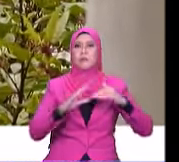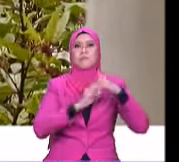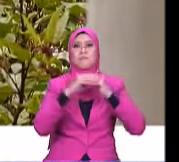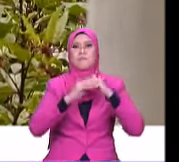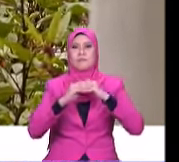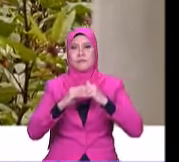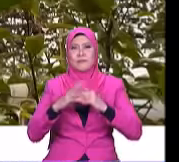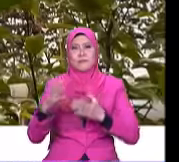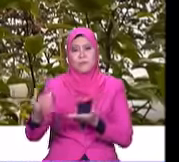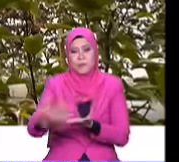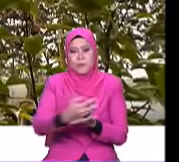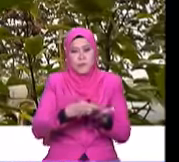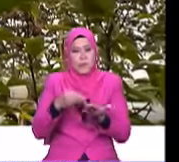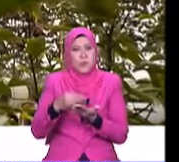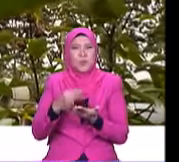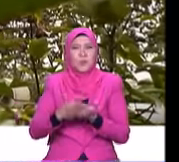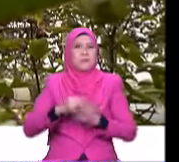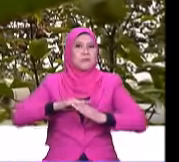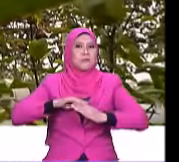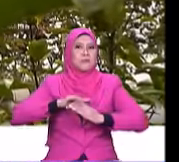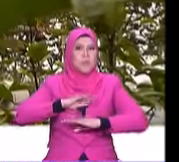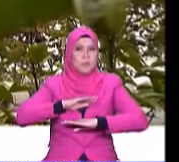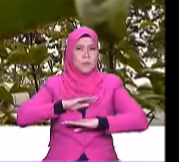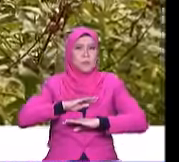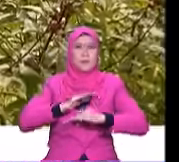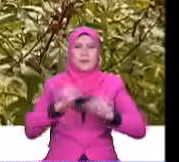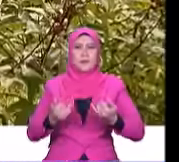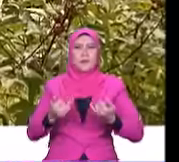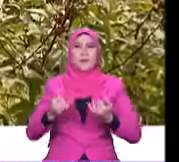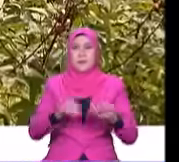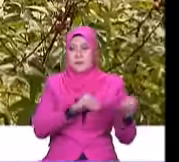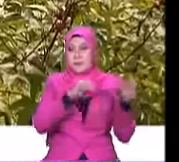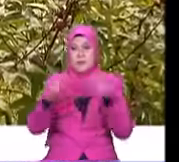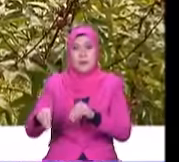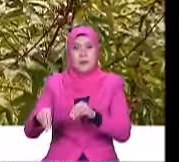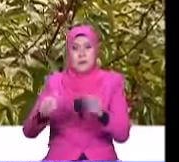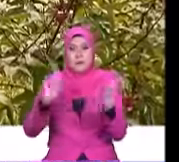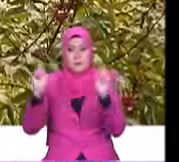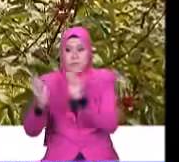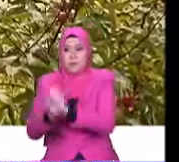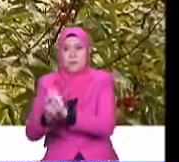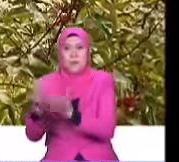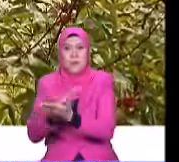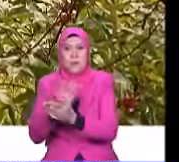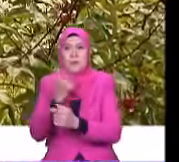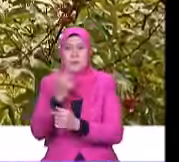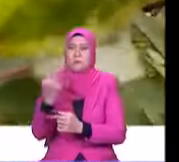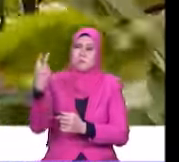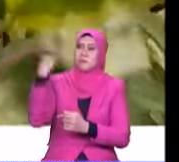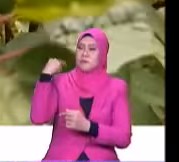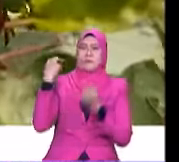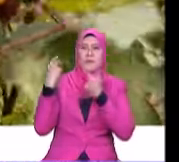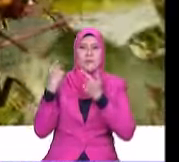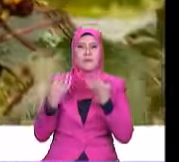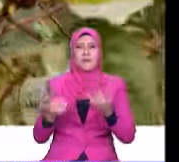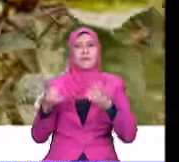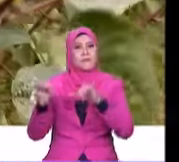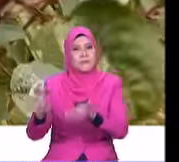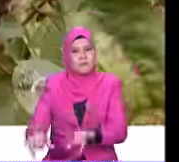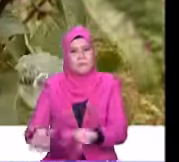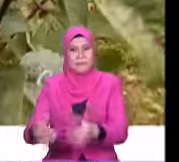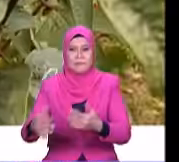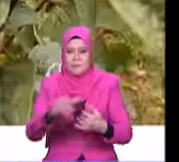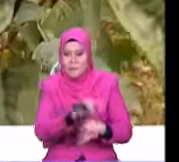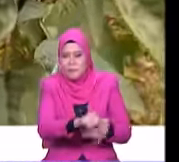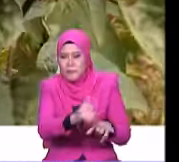pendapatan memuaskan membuatkan golongan yang kini bergelar Hijrah Warriors tidak mahu menoleh ke belakang dan kembali tinggal di